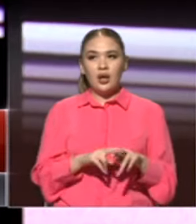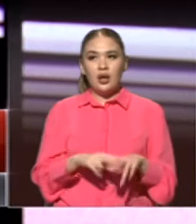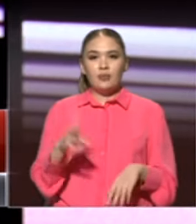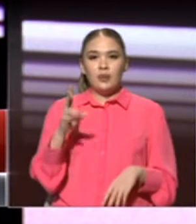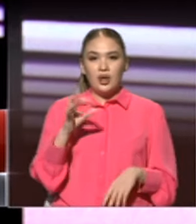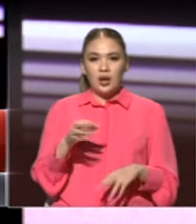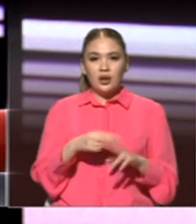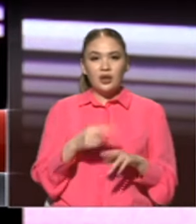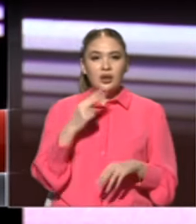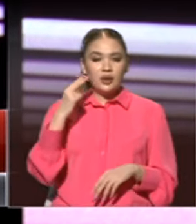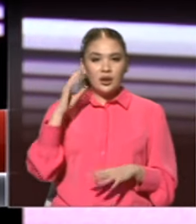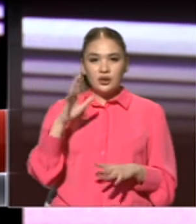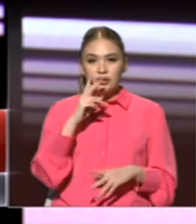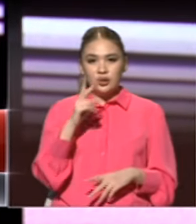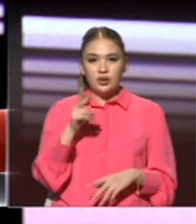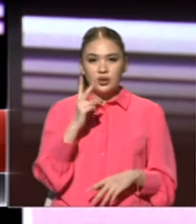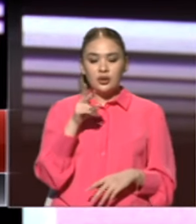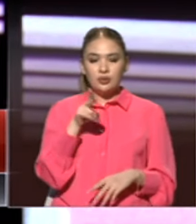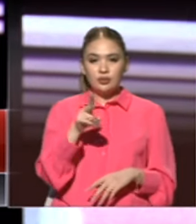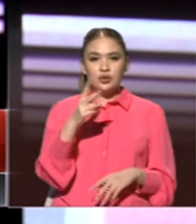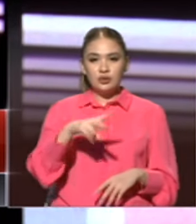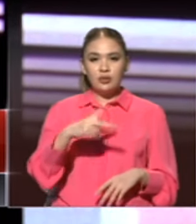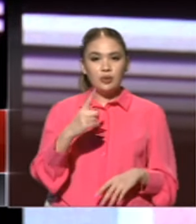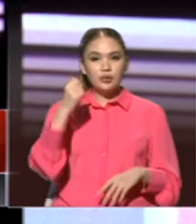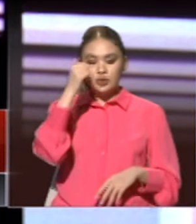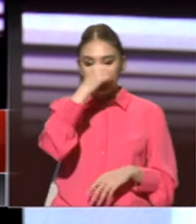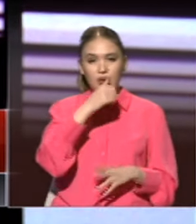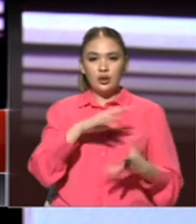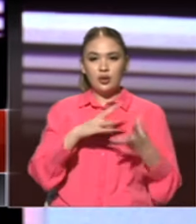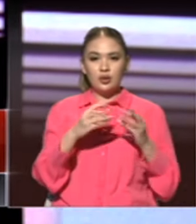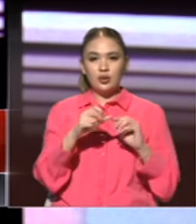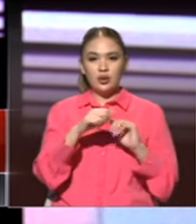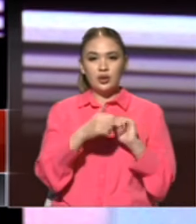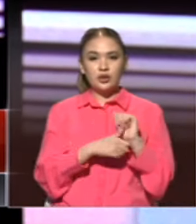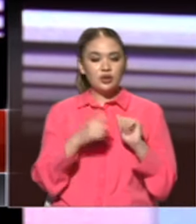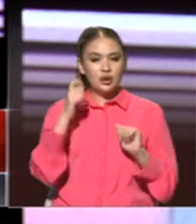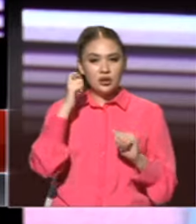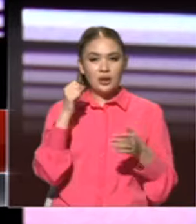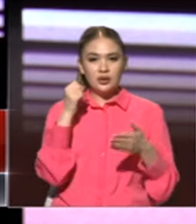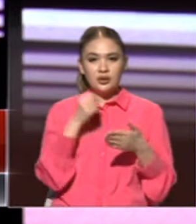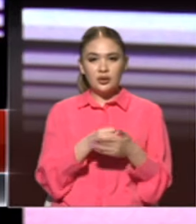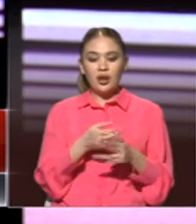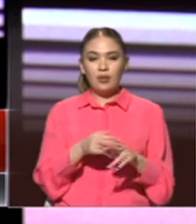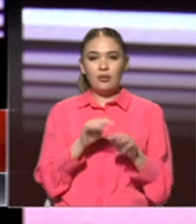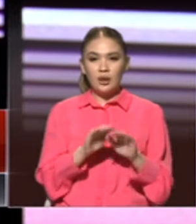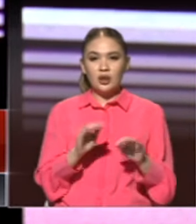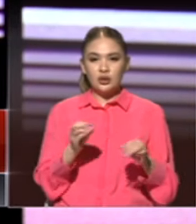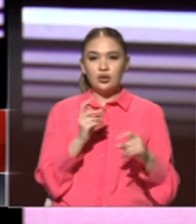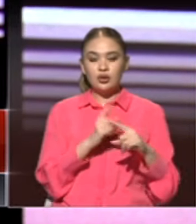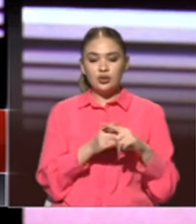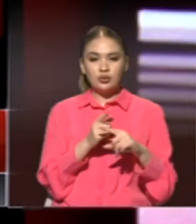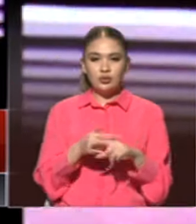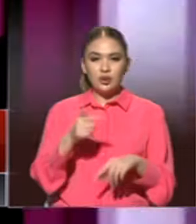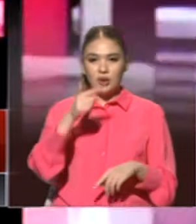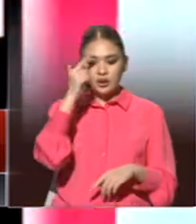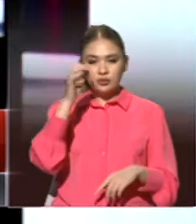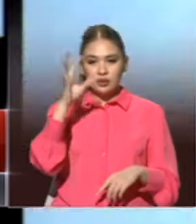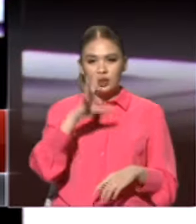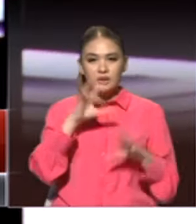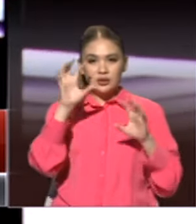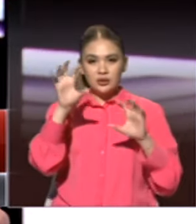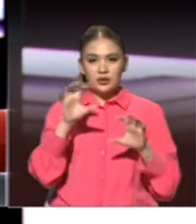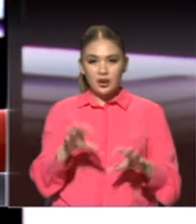Бірақ Қытайға қарайтын болсақ, 2021 жылы онда 16 жасқа дейінгі толған, 16 жасқа дейінгі балаларға қосымша білім алуға заң жүзінде